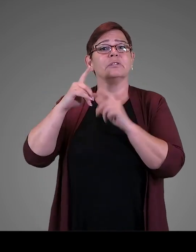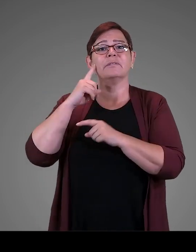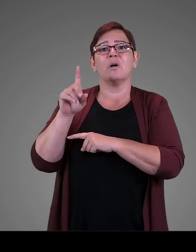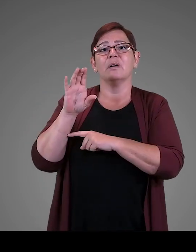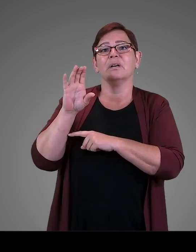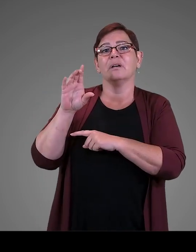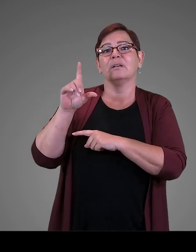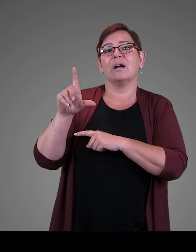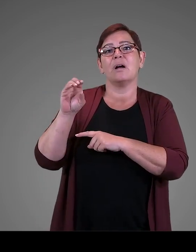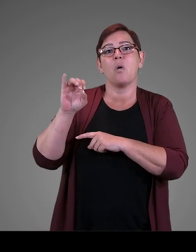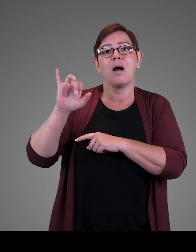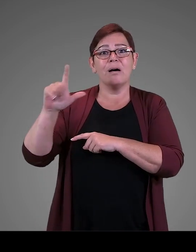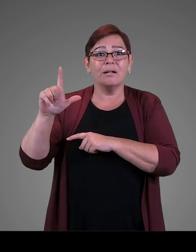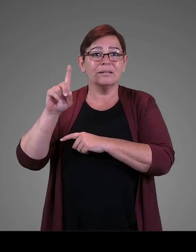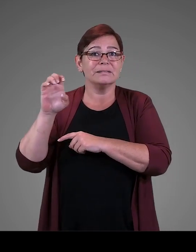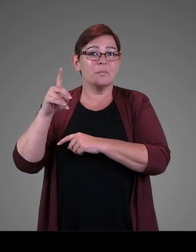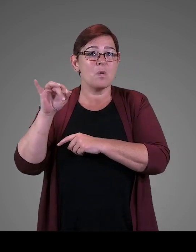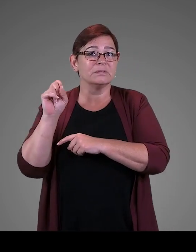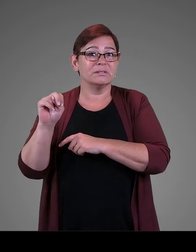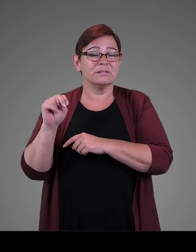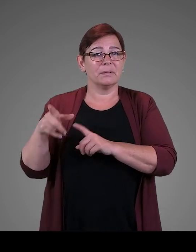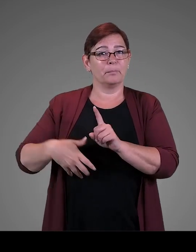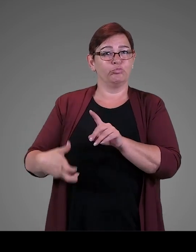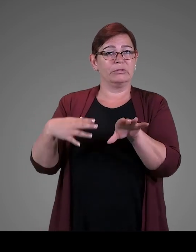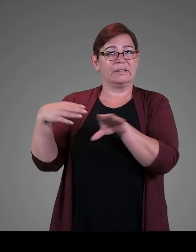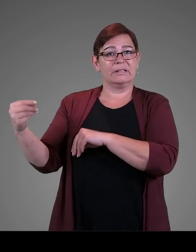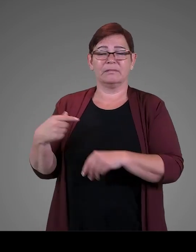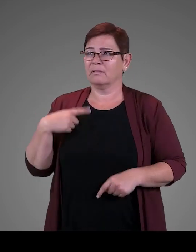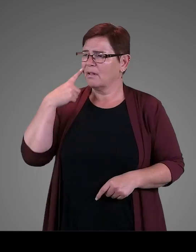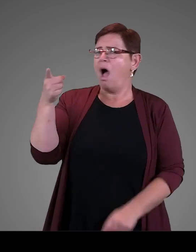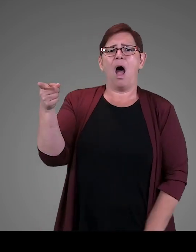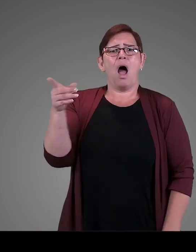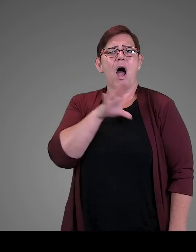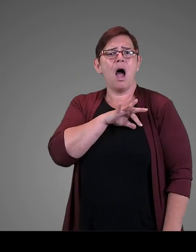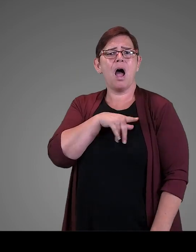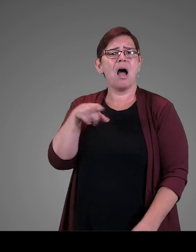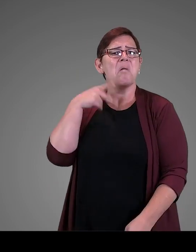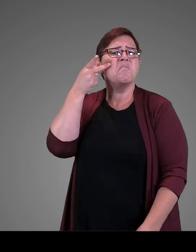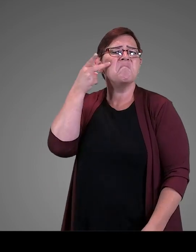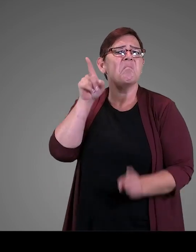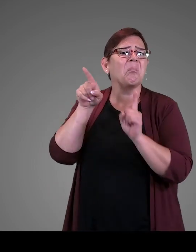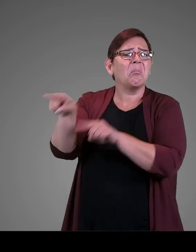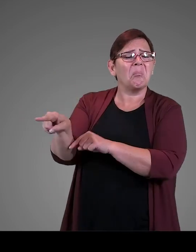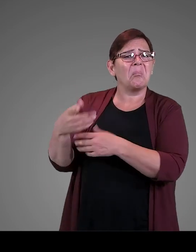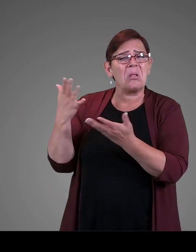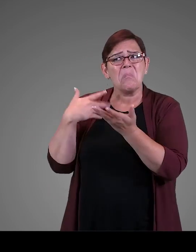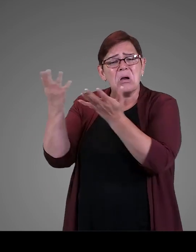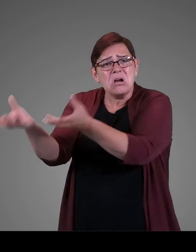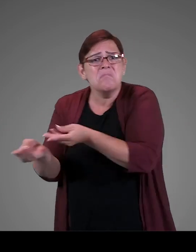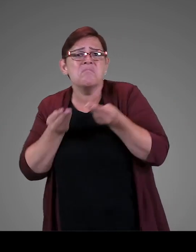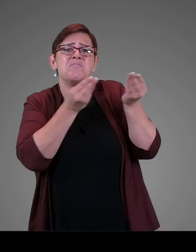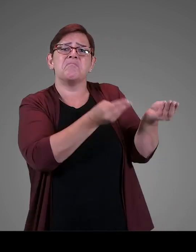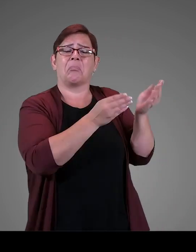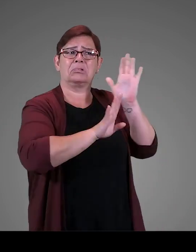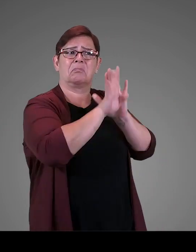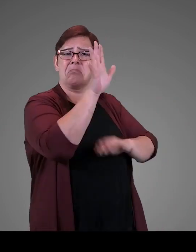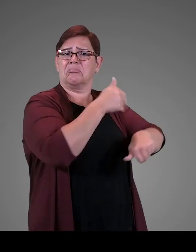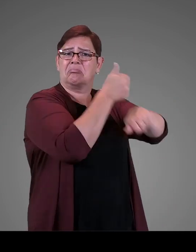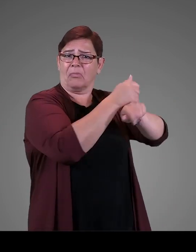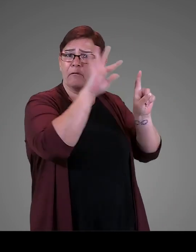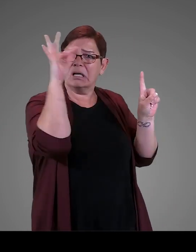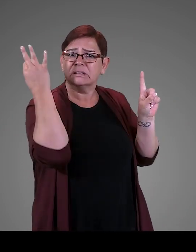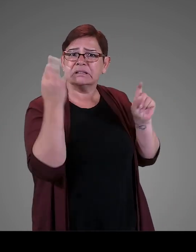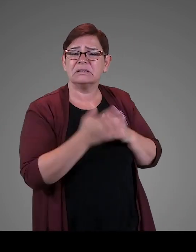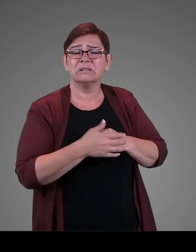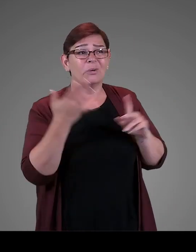recherche... quelqu'un à la communication pour l'Œil de Poisson, pour un congé maternité. Je me dis, super, je vais aller voir comment ça marche, puis je vais le ramener en France. Et je vais